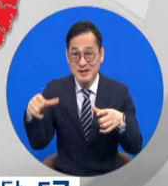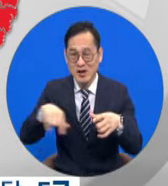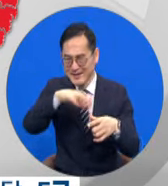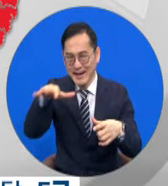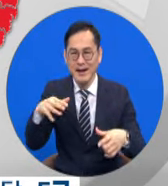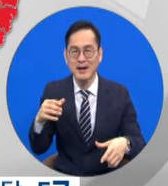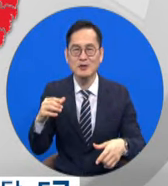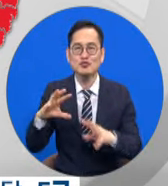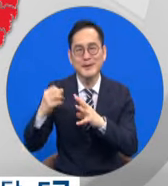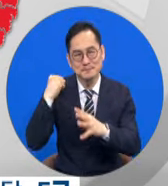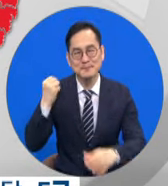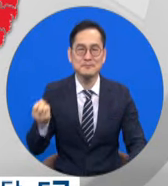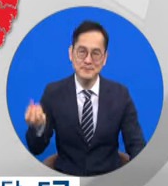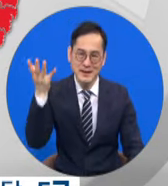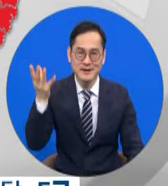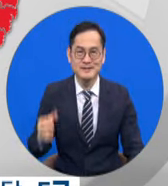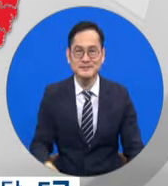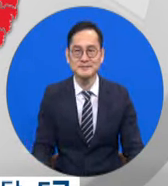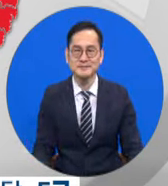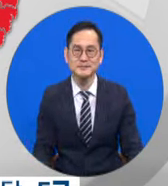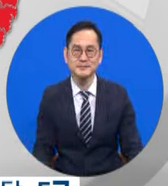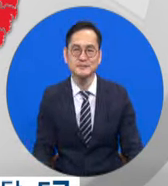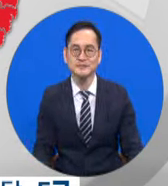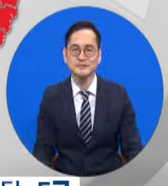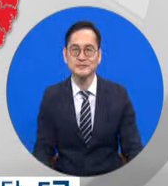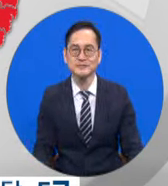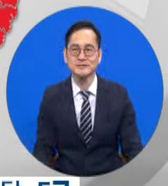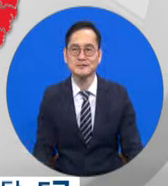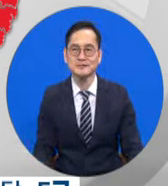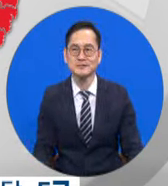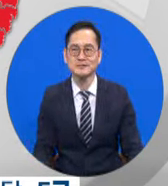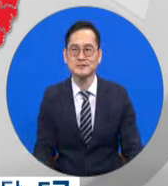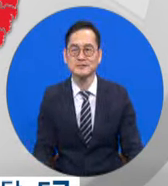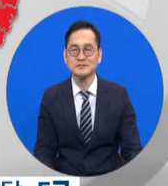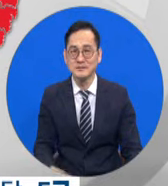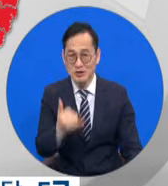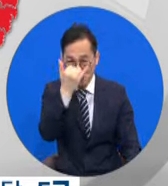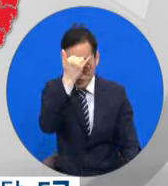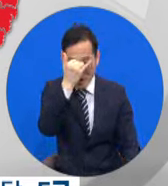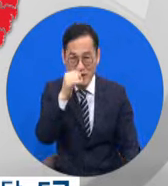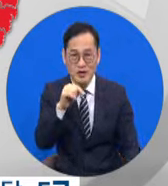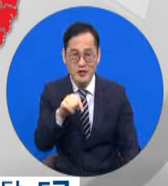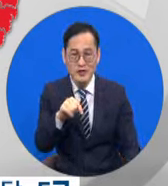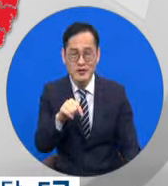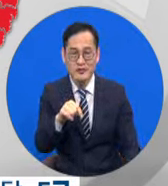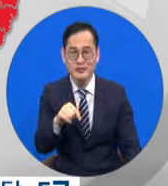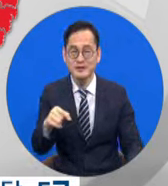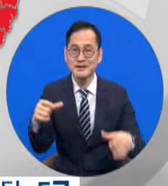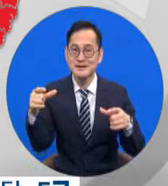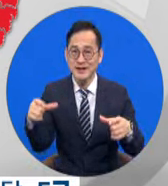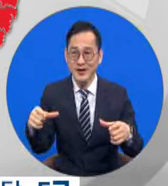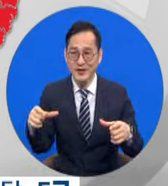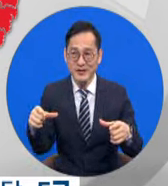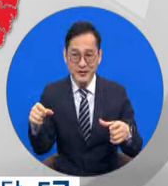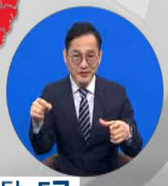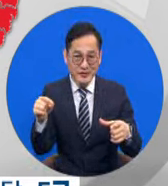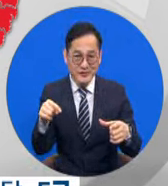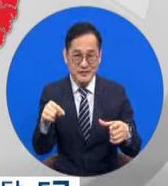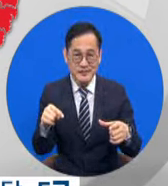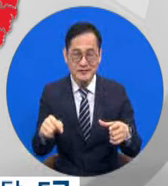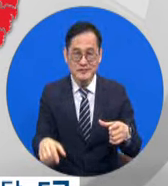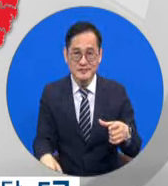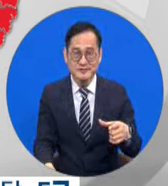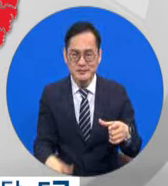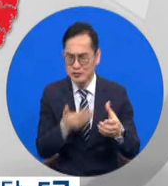국민의힘이 이겼습니다. 지금 보시면 알듯이 충청도, 중원, 아까 정혁진 변호사님이